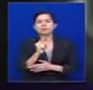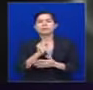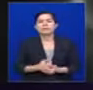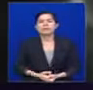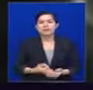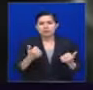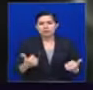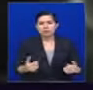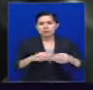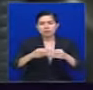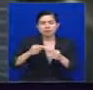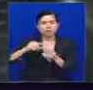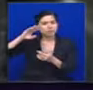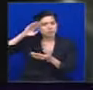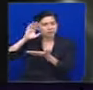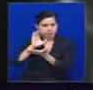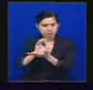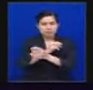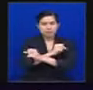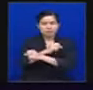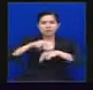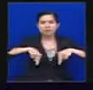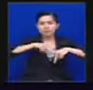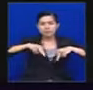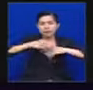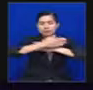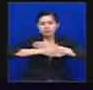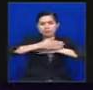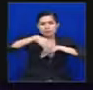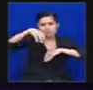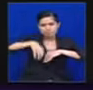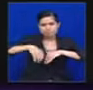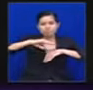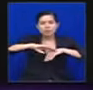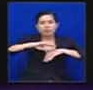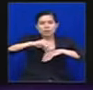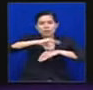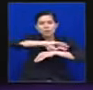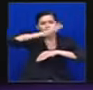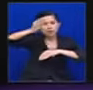ได้เพิ่มการรักษาความปลอดภัยรอบอาคารสถานีรถไฟหัวลำโพงใหม่ทั้งหมดด้วยค่ะ